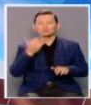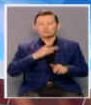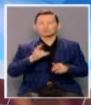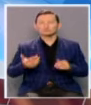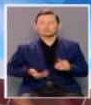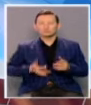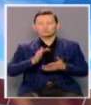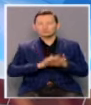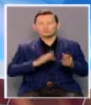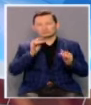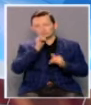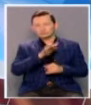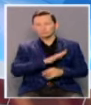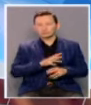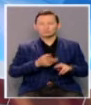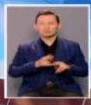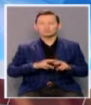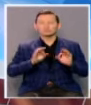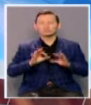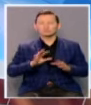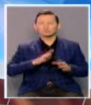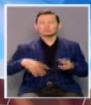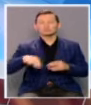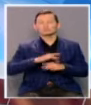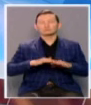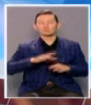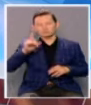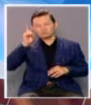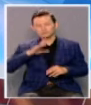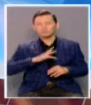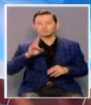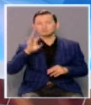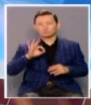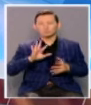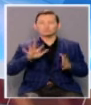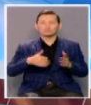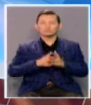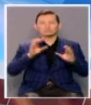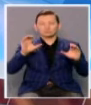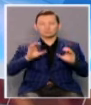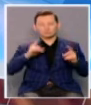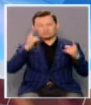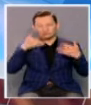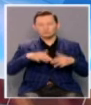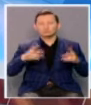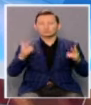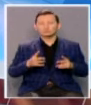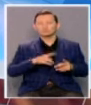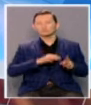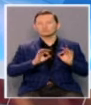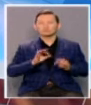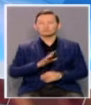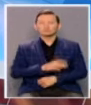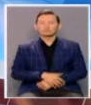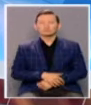проживание невозможно. Об этом проинформированы и представители местных властей. Но все должно решаться в рамках правового поля, утверждают